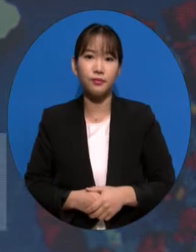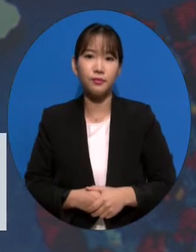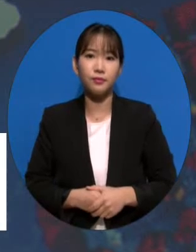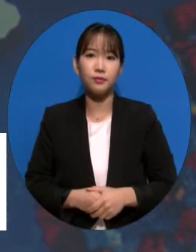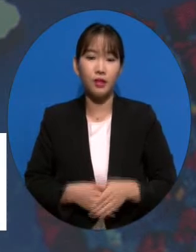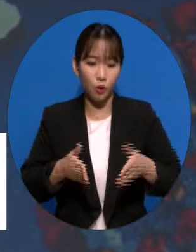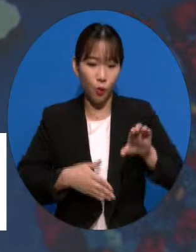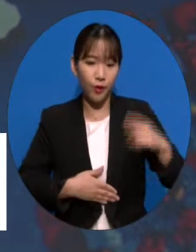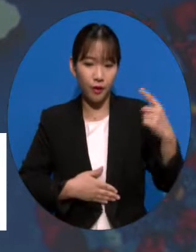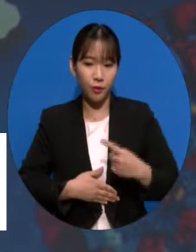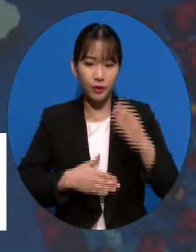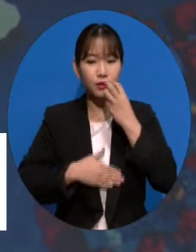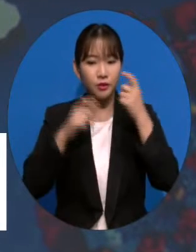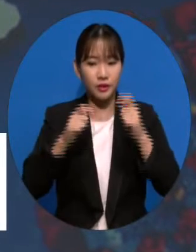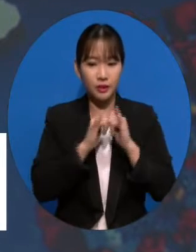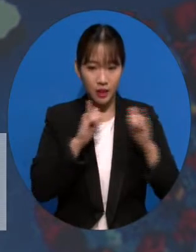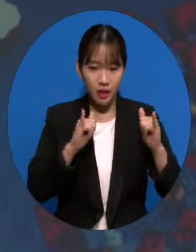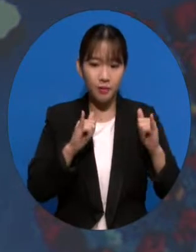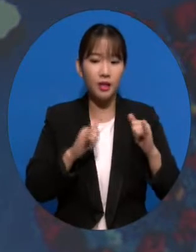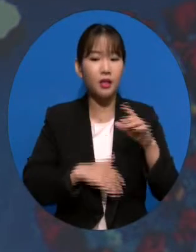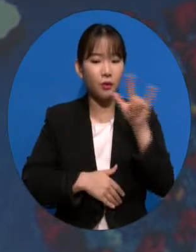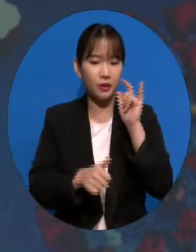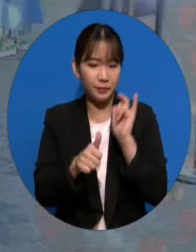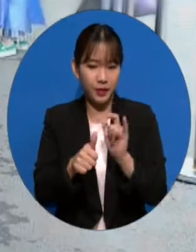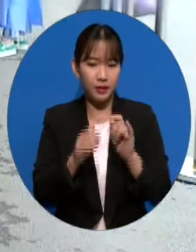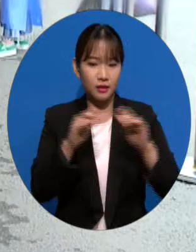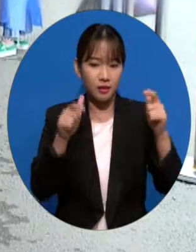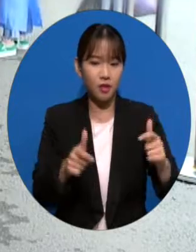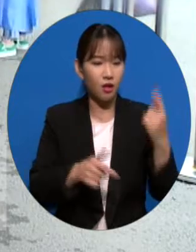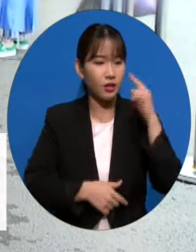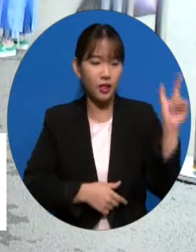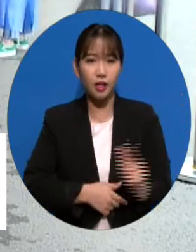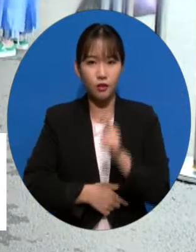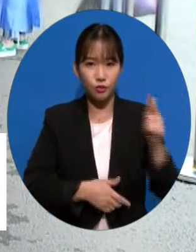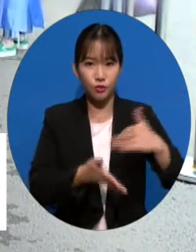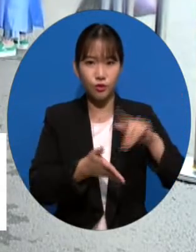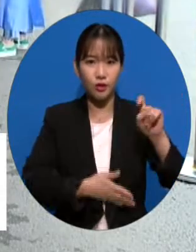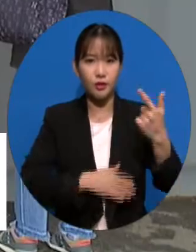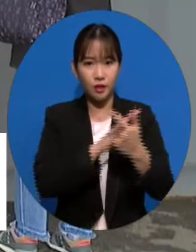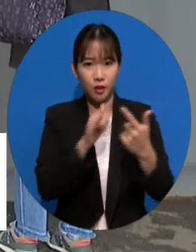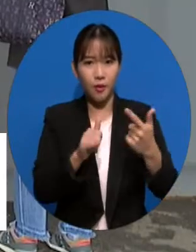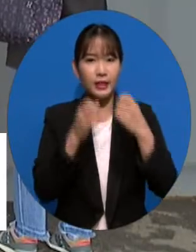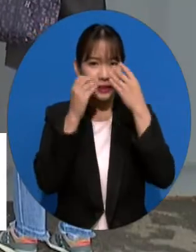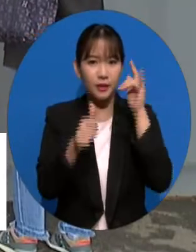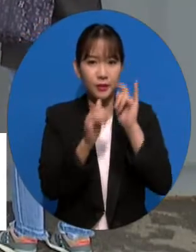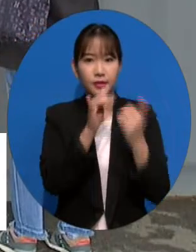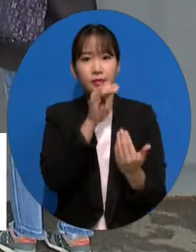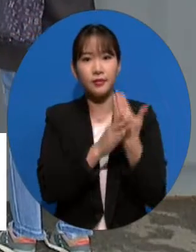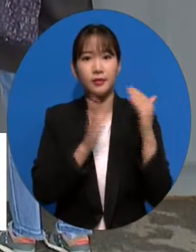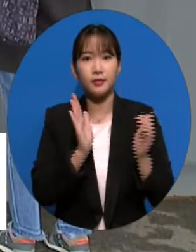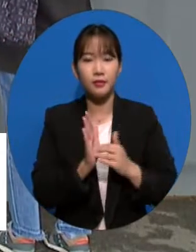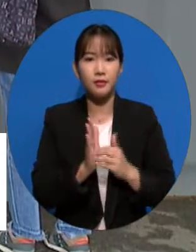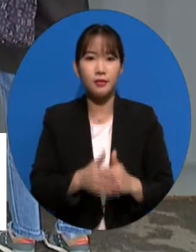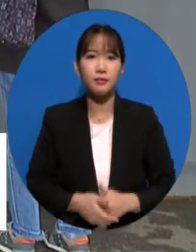고향을 방문한 수도권 거주자가 코로나 입으로 확진 되는 등 전남에서 어제 하루동안 16명의 신규 확진 자 가 발생